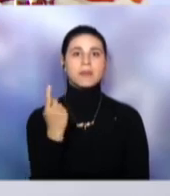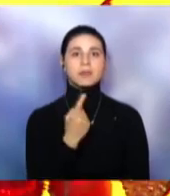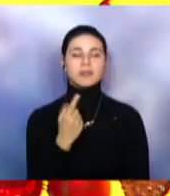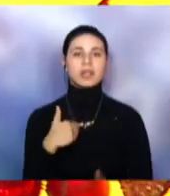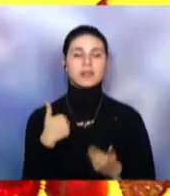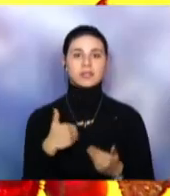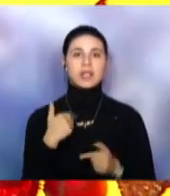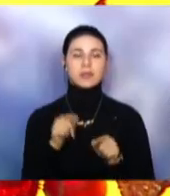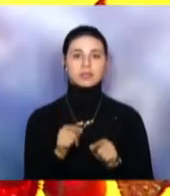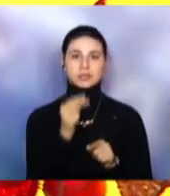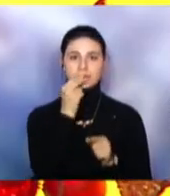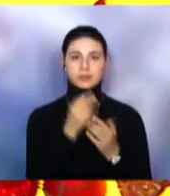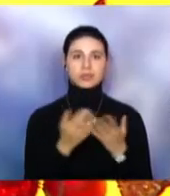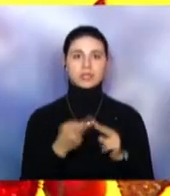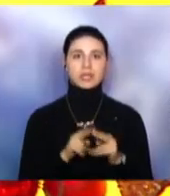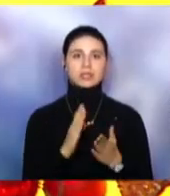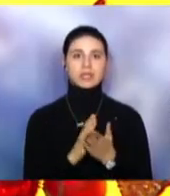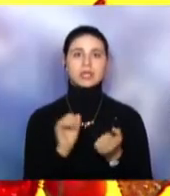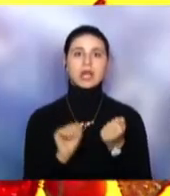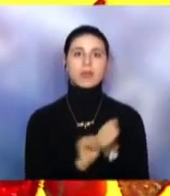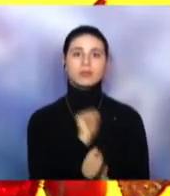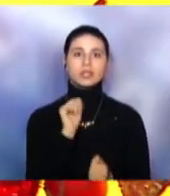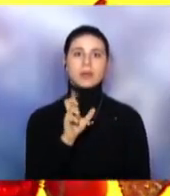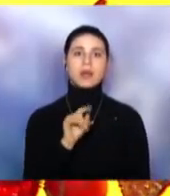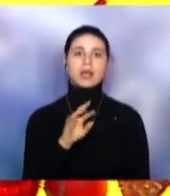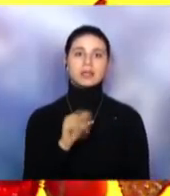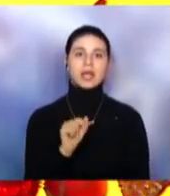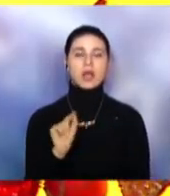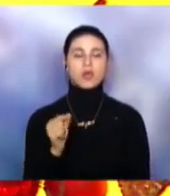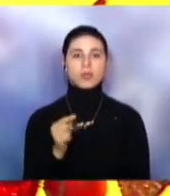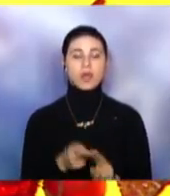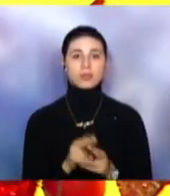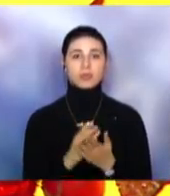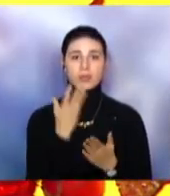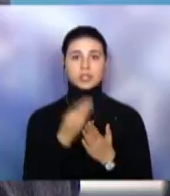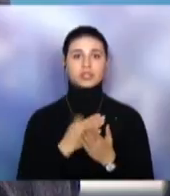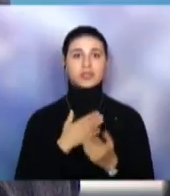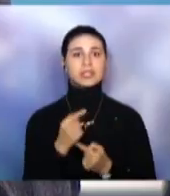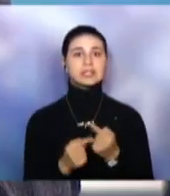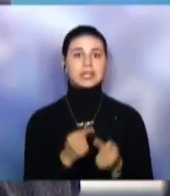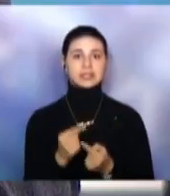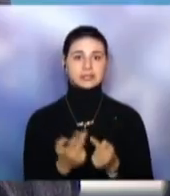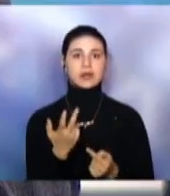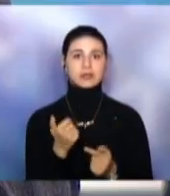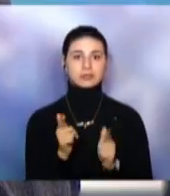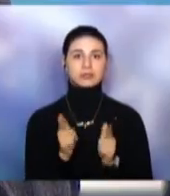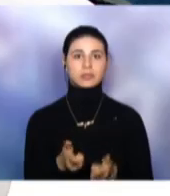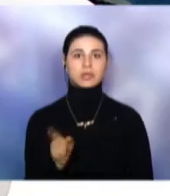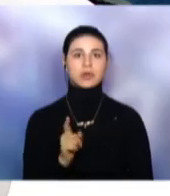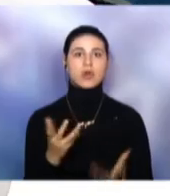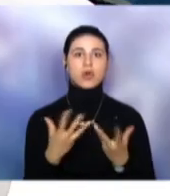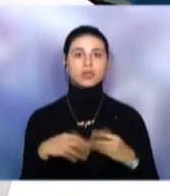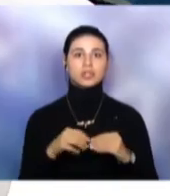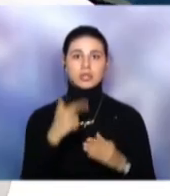ვიტამინის წყარო პროდუქტები. ეს არის გამომშრალი ბარდა და ლობიო. ამიტომ არის ჩვენთან ტრადიცია, ბატონო კახა, დამეთანხმებით, რომ